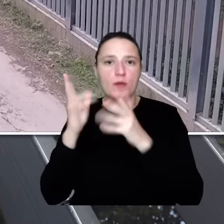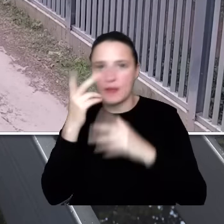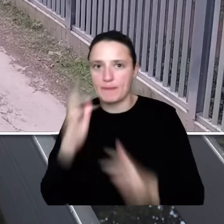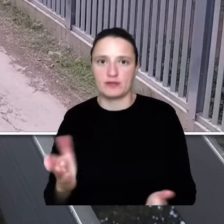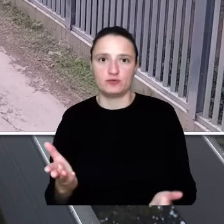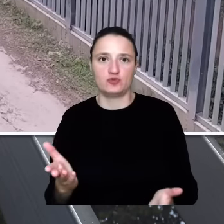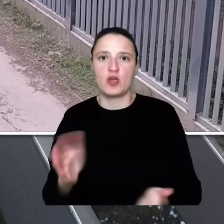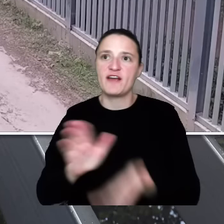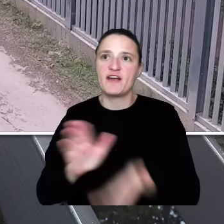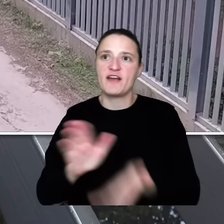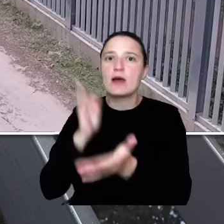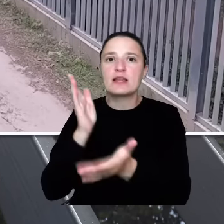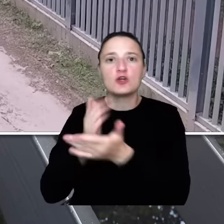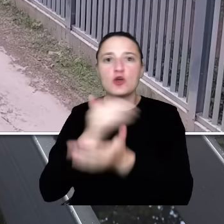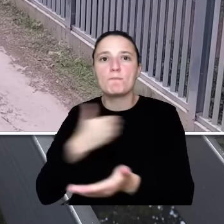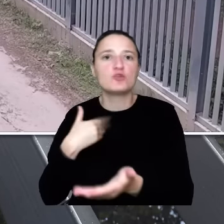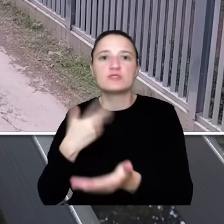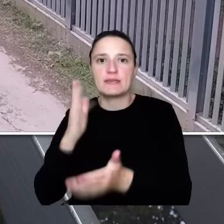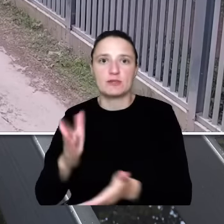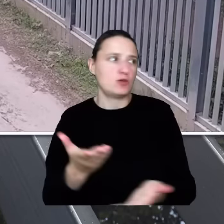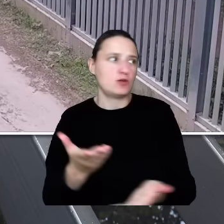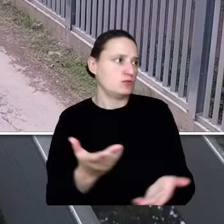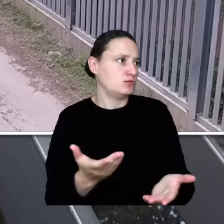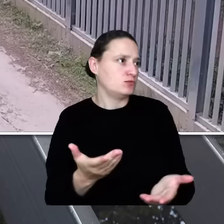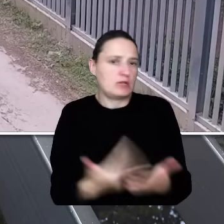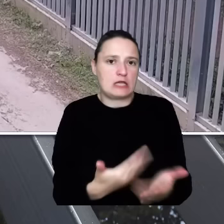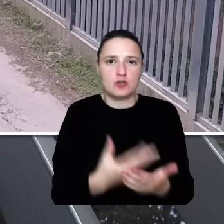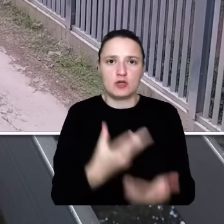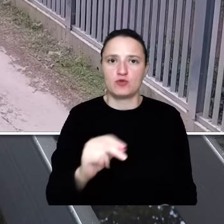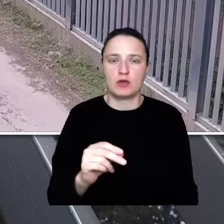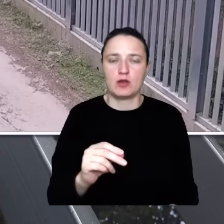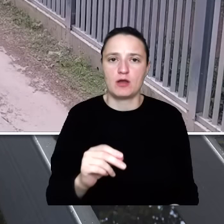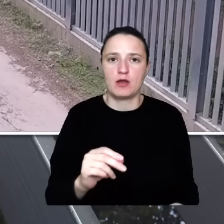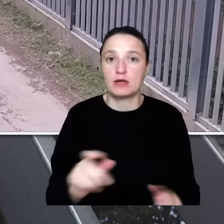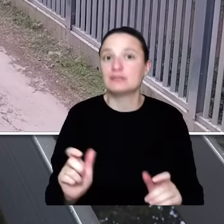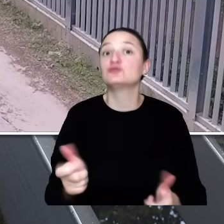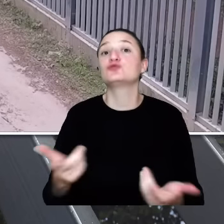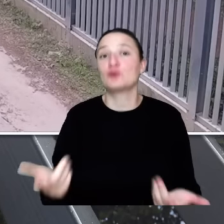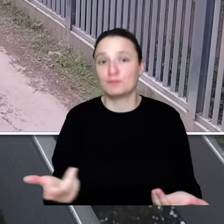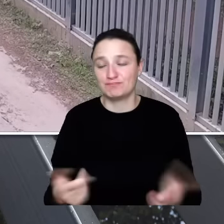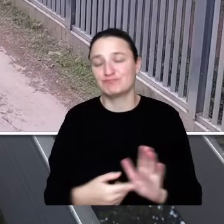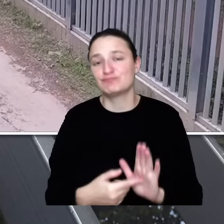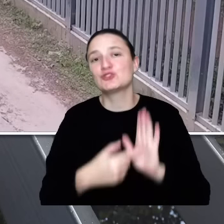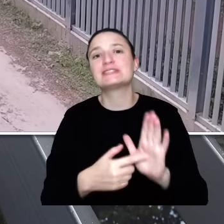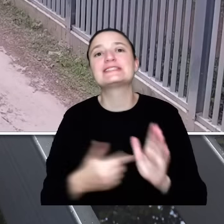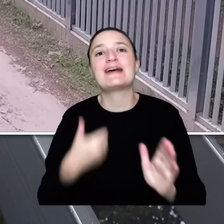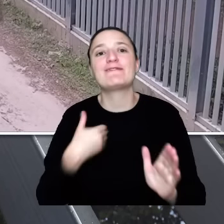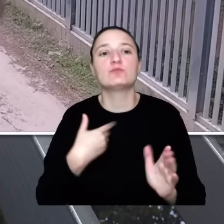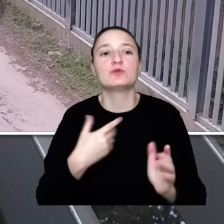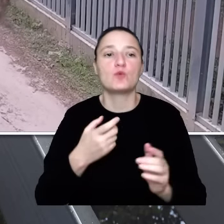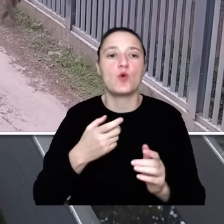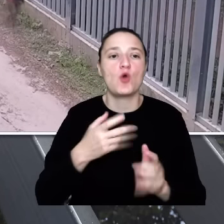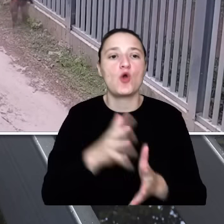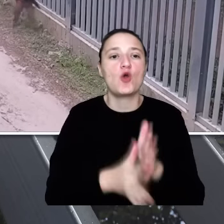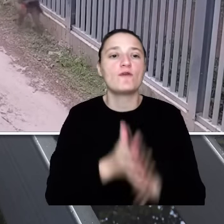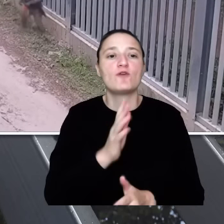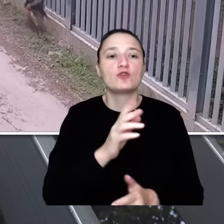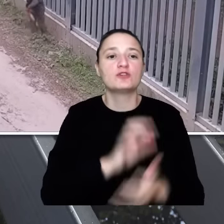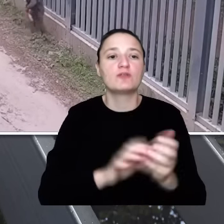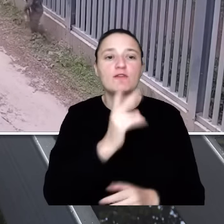czego? Dlaczego nie? To czego? No znaczy ja powiem czego. Znaczy było to przedstawianie konfliktu II Wojny Światowej jako